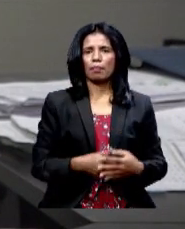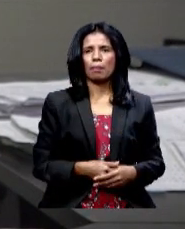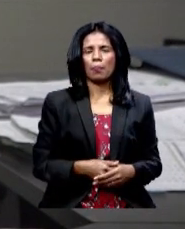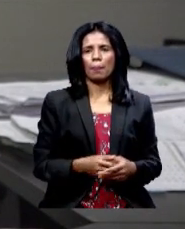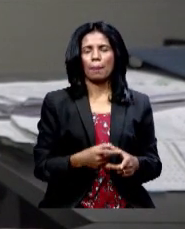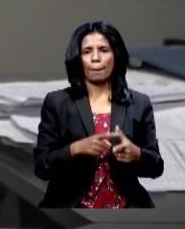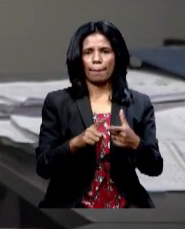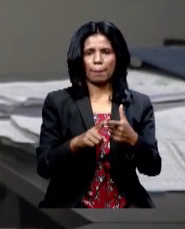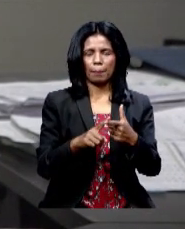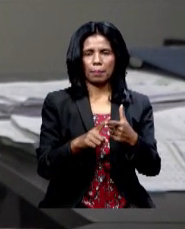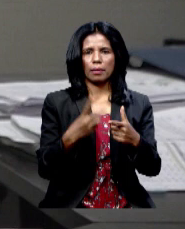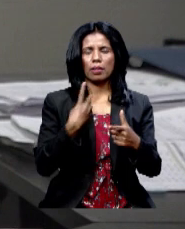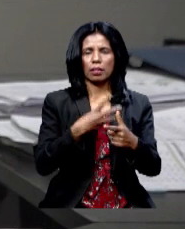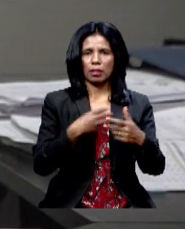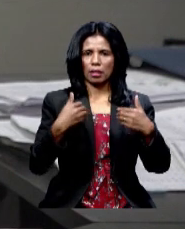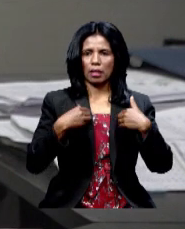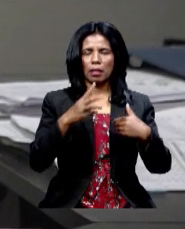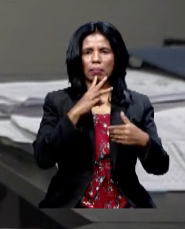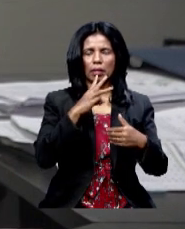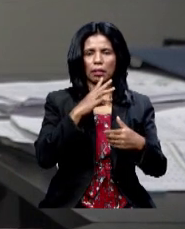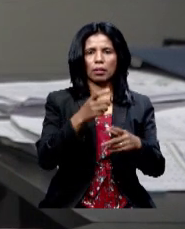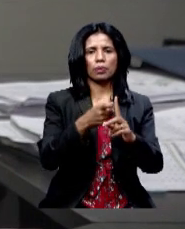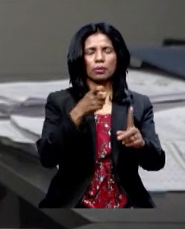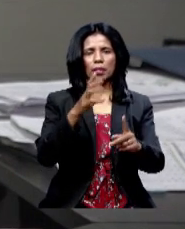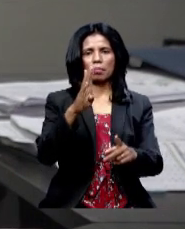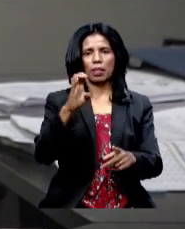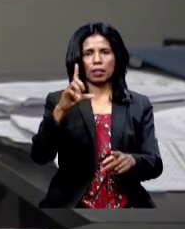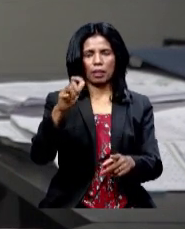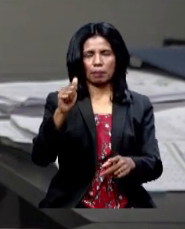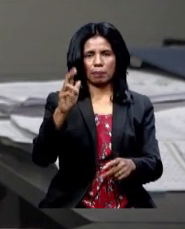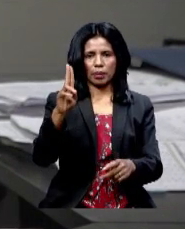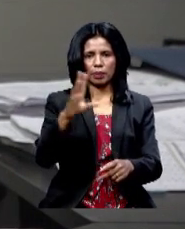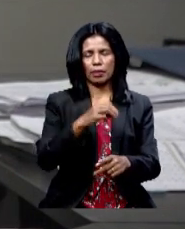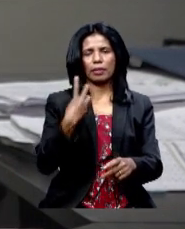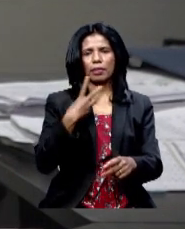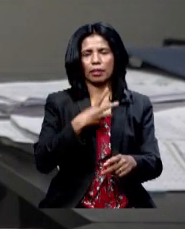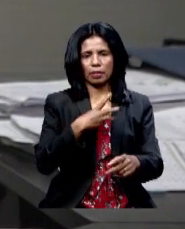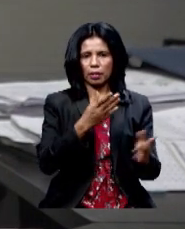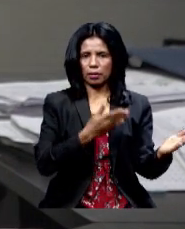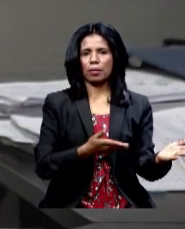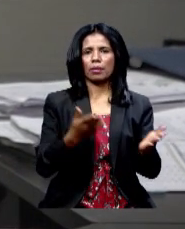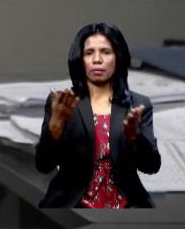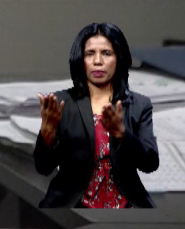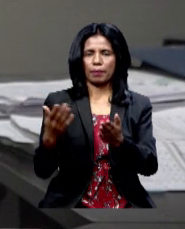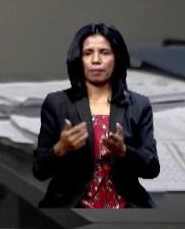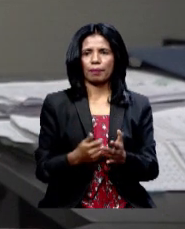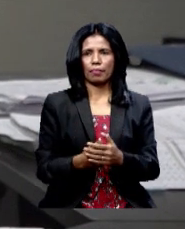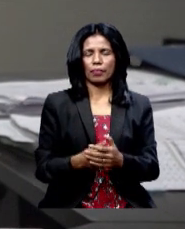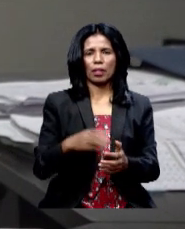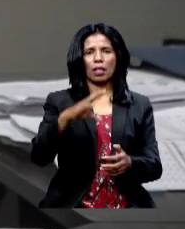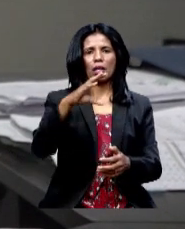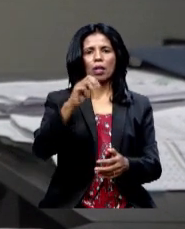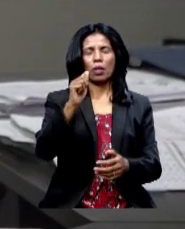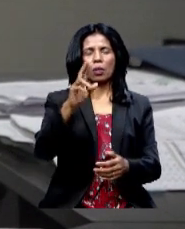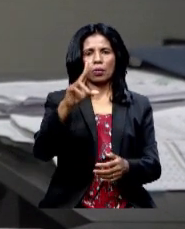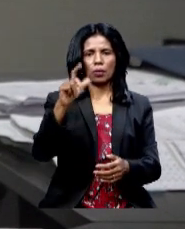Depois ite iha mos san sabe ida mai osi bene mau, ne be ita trata, e depois ma foi ente mai fali iha kulau, e